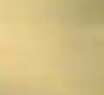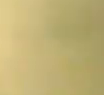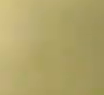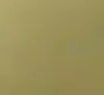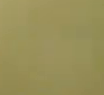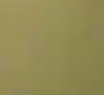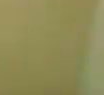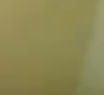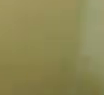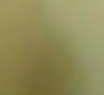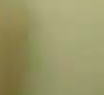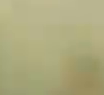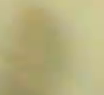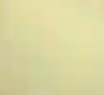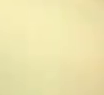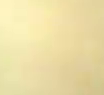nanti.